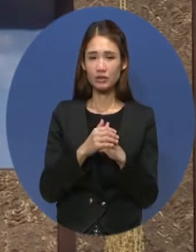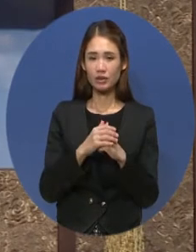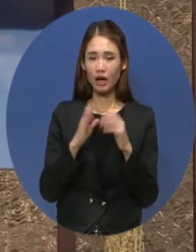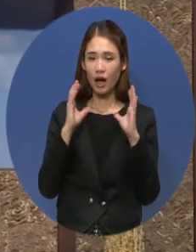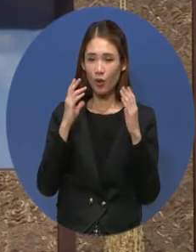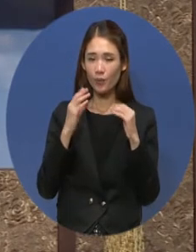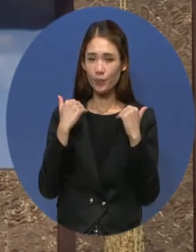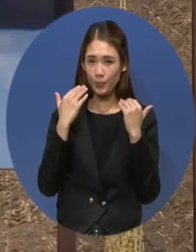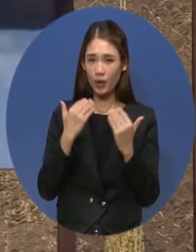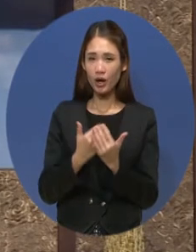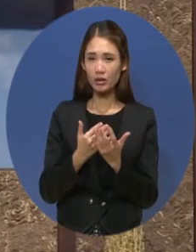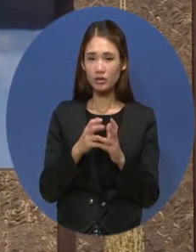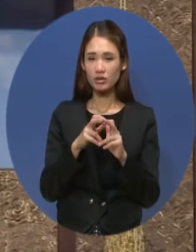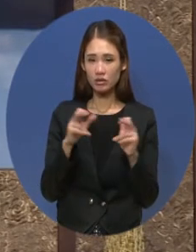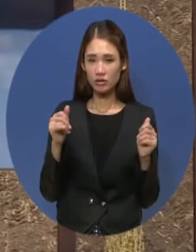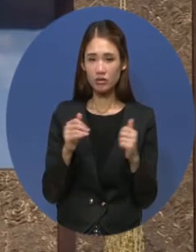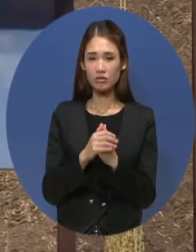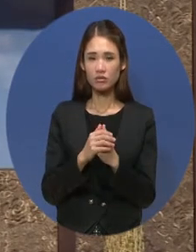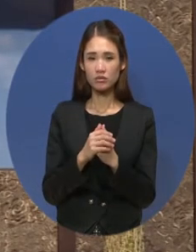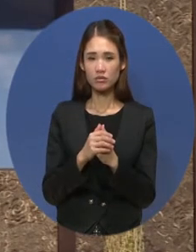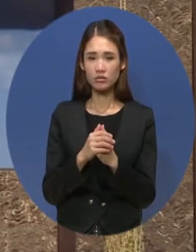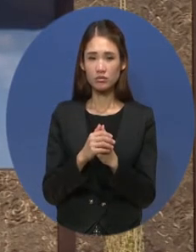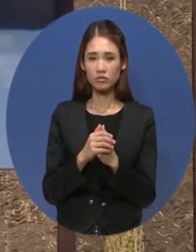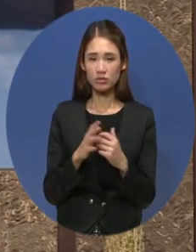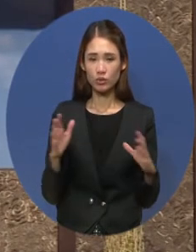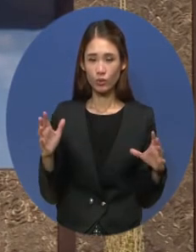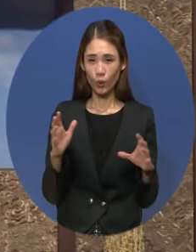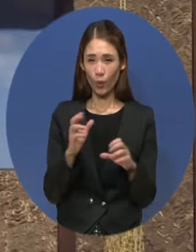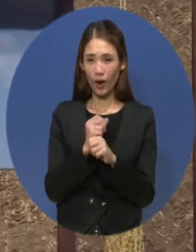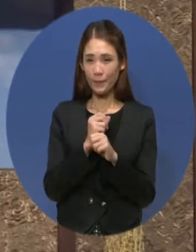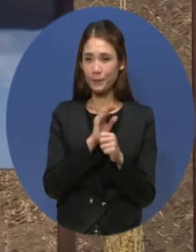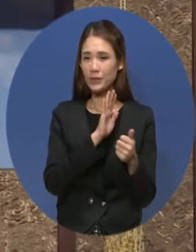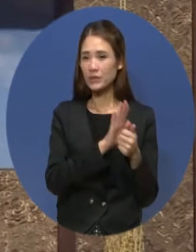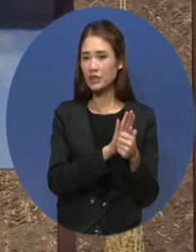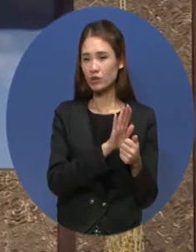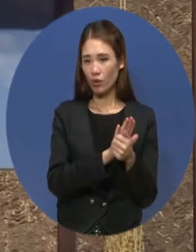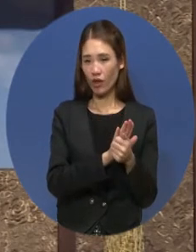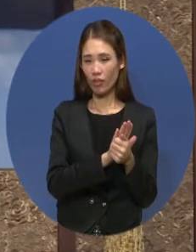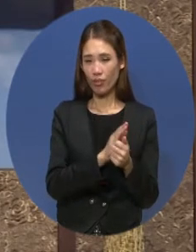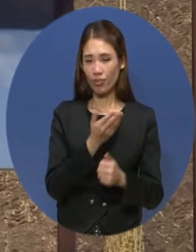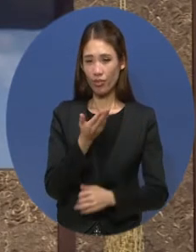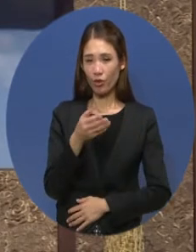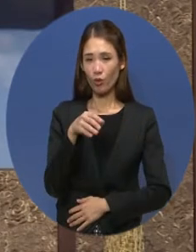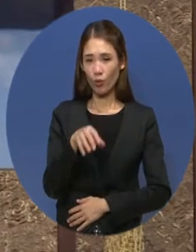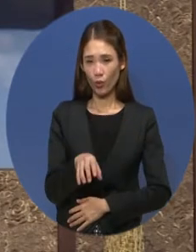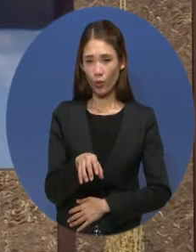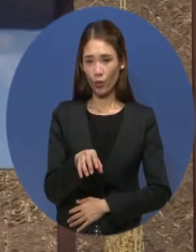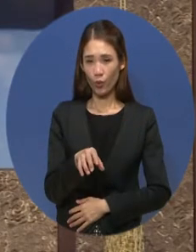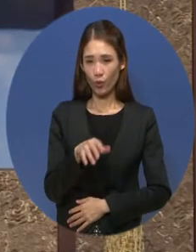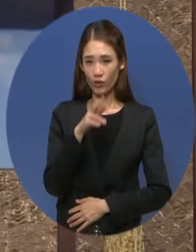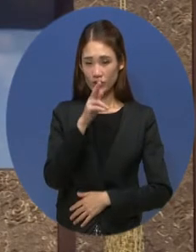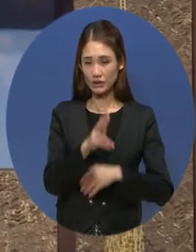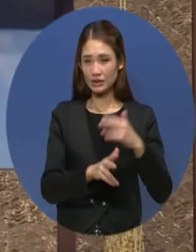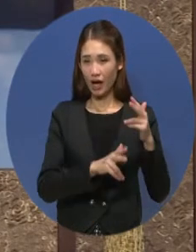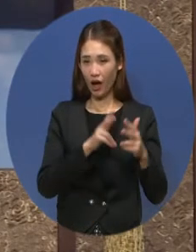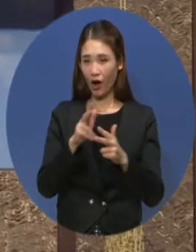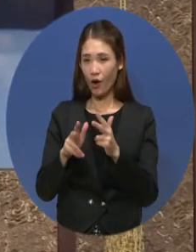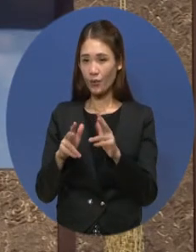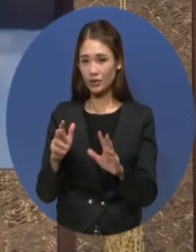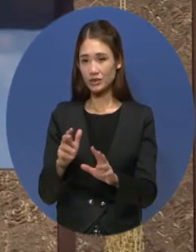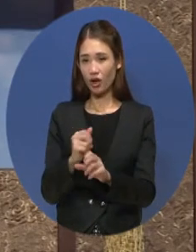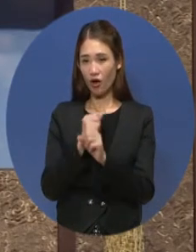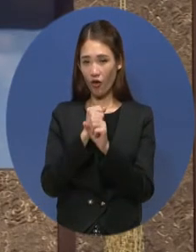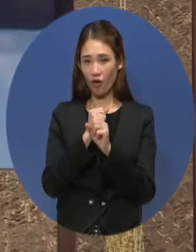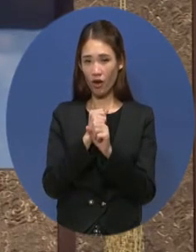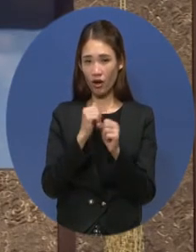아동 발달 장애인들을 이제 통합적으로 지원하는 센터가 있었기 때문에 그 사업을 정리하면서 이제 평생